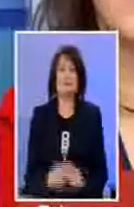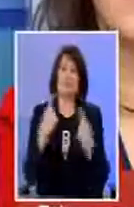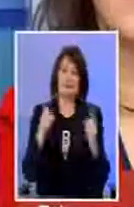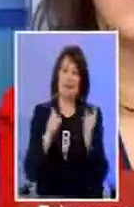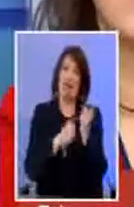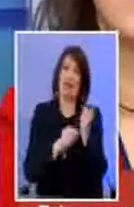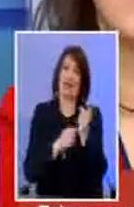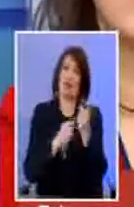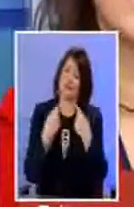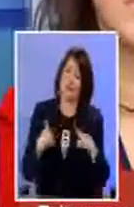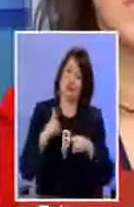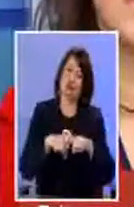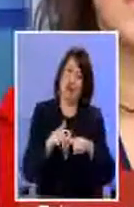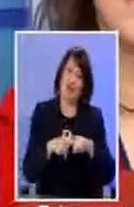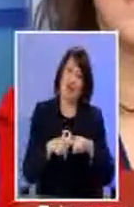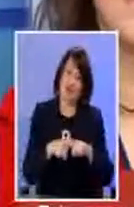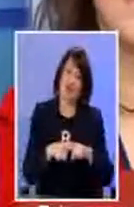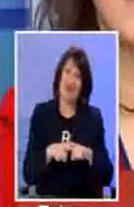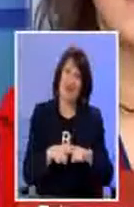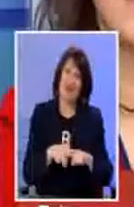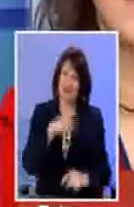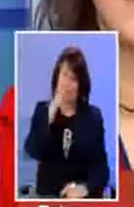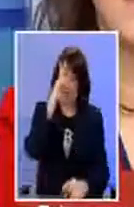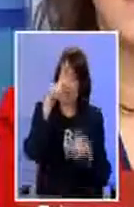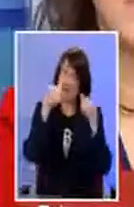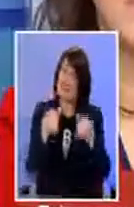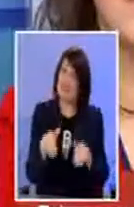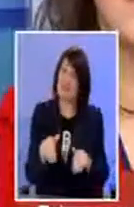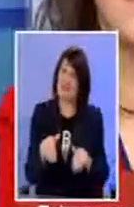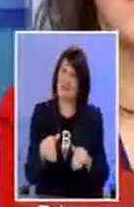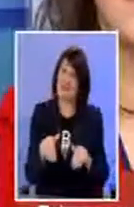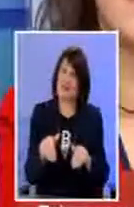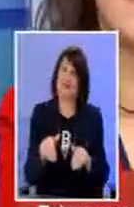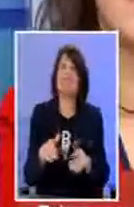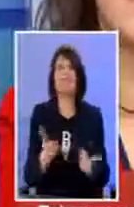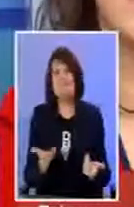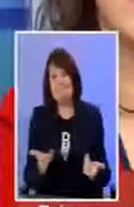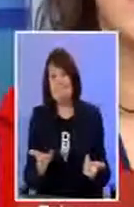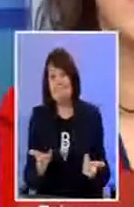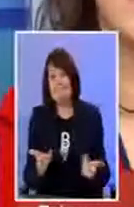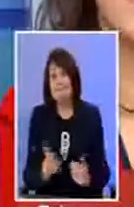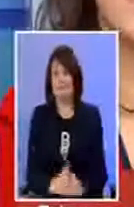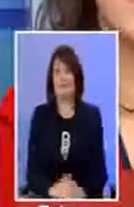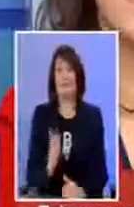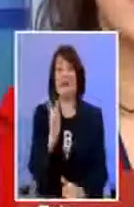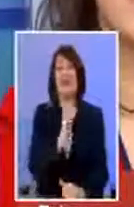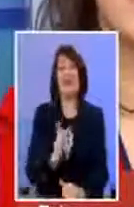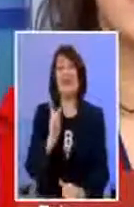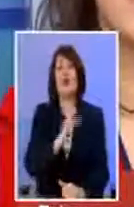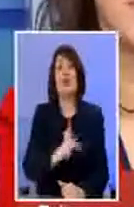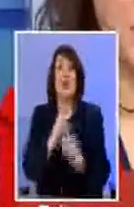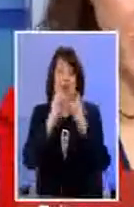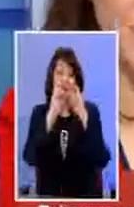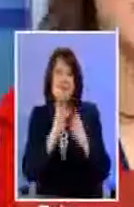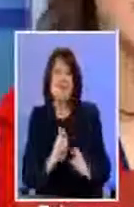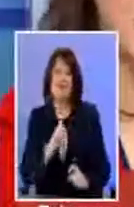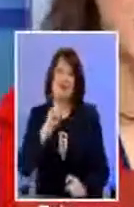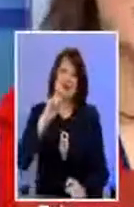χαρακτηριστικά από τον Έλληνα, αλλά κάποια πράγματα τα σέβεται. Και άμα δεν τα σέβεται αυτός, έχει μια κοινωνία που θα τον αναγκάσει να τα